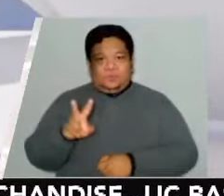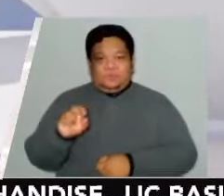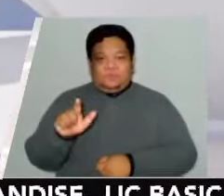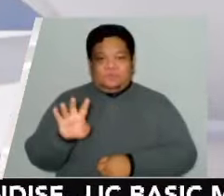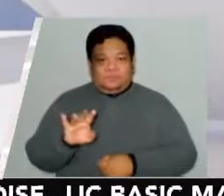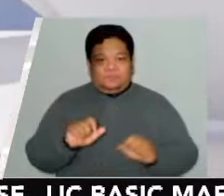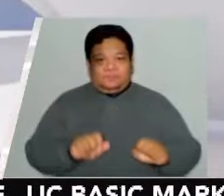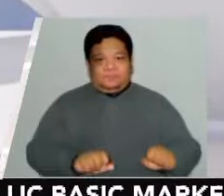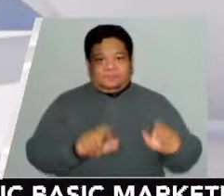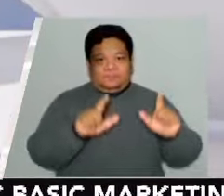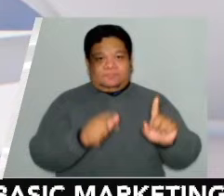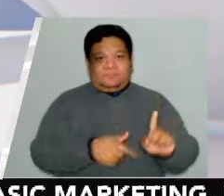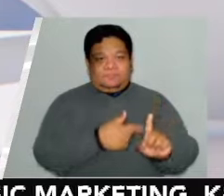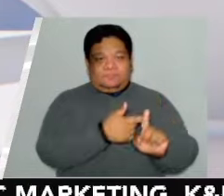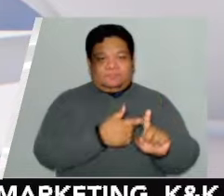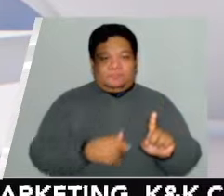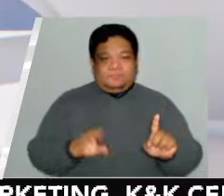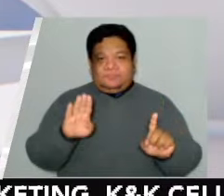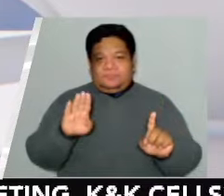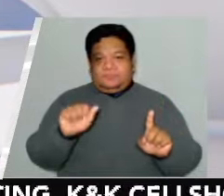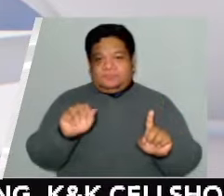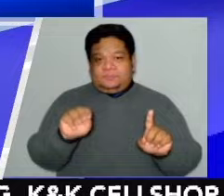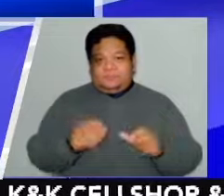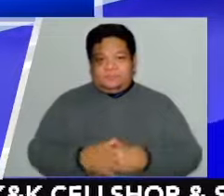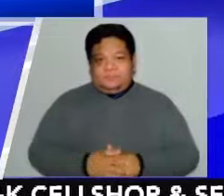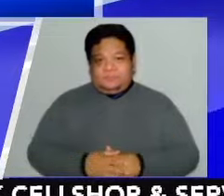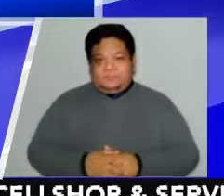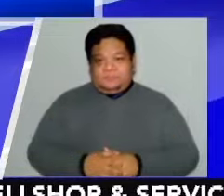si Bam Alegre. Good morning, Bam!